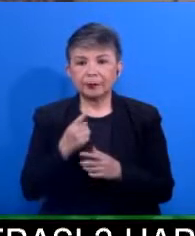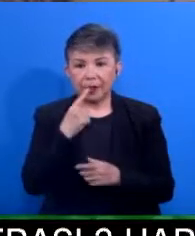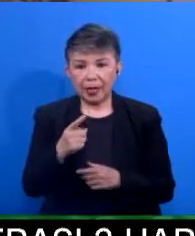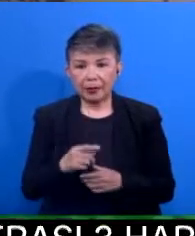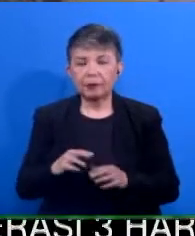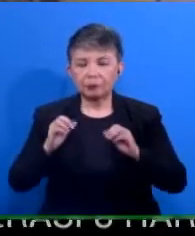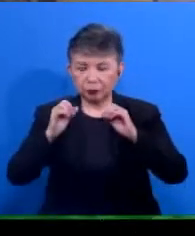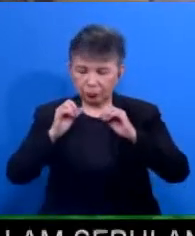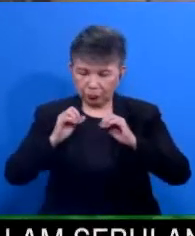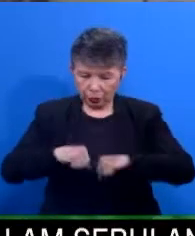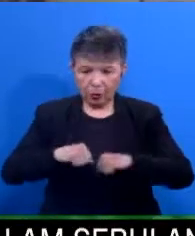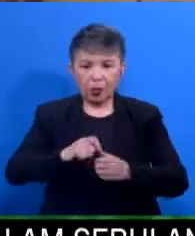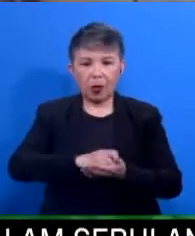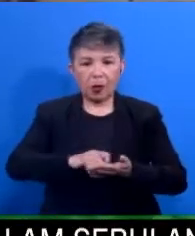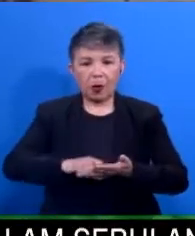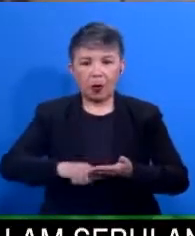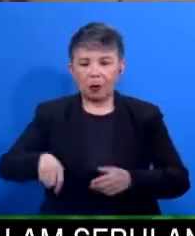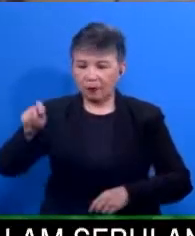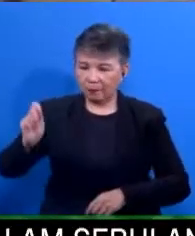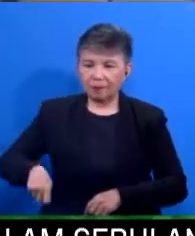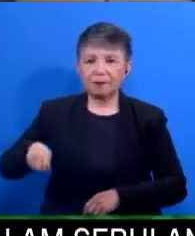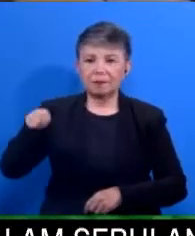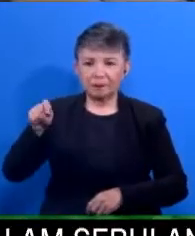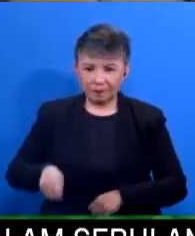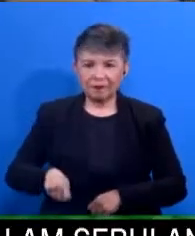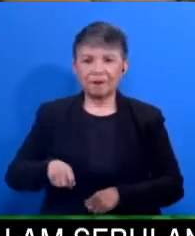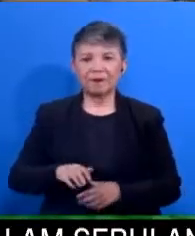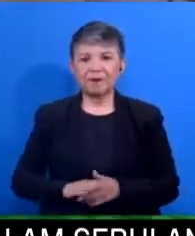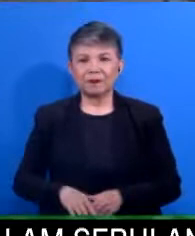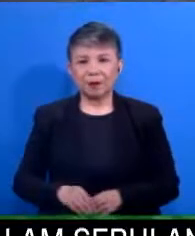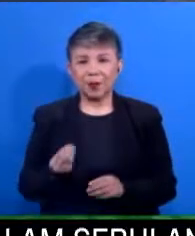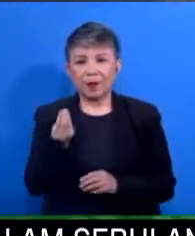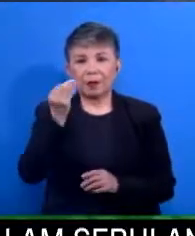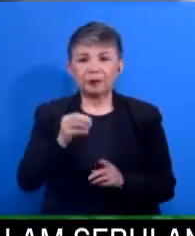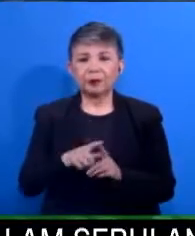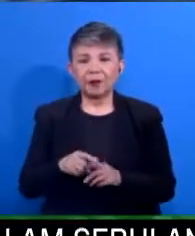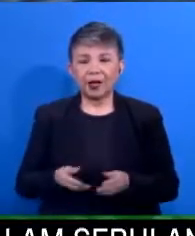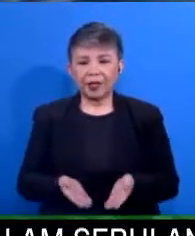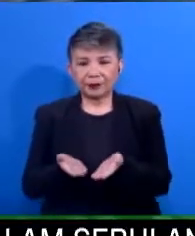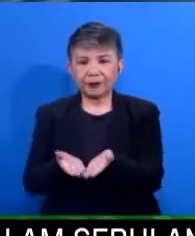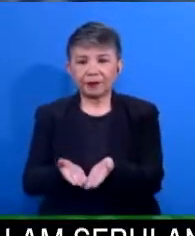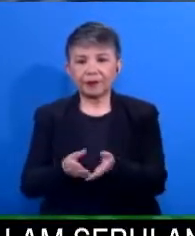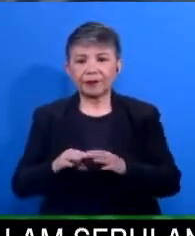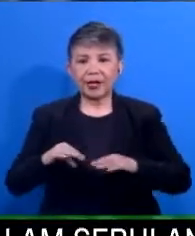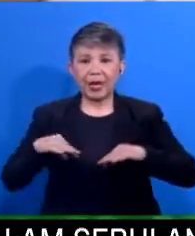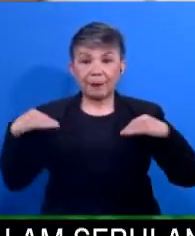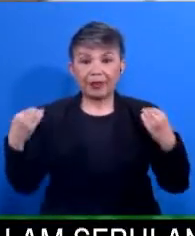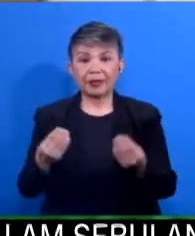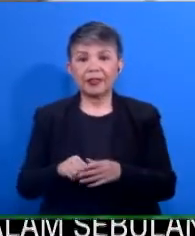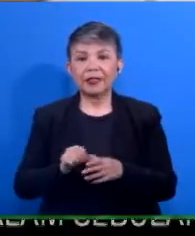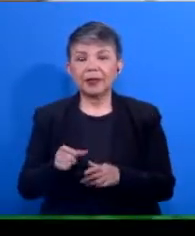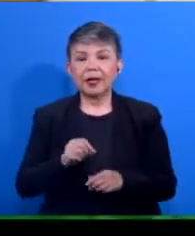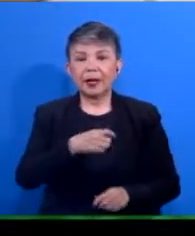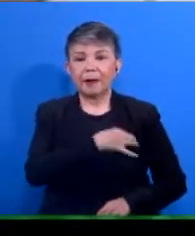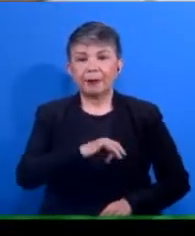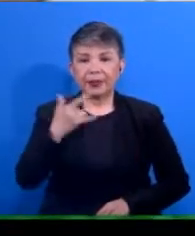menyatakan persetujuan yang ditandai dengan ketok palu. Selanjutnya, pimpinan DPR akan menyerahkan hasil rapat paripurna hari ini kepada